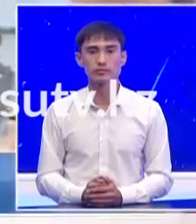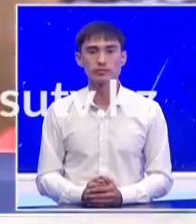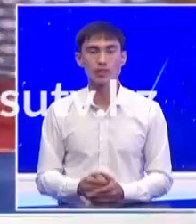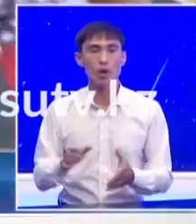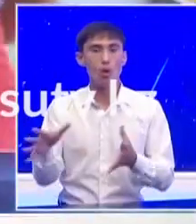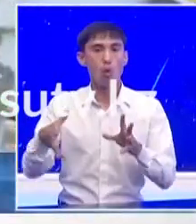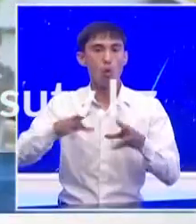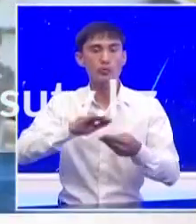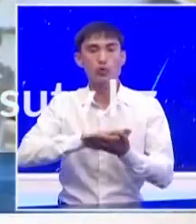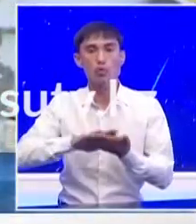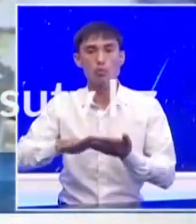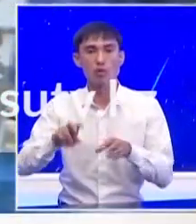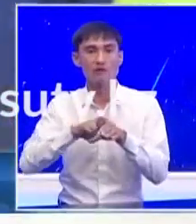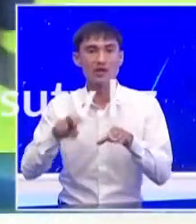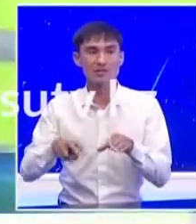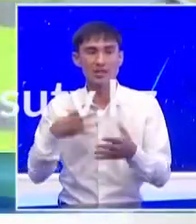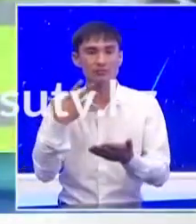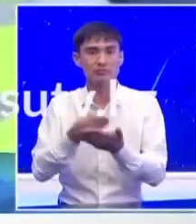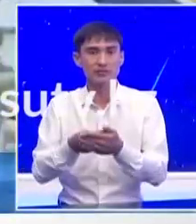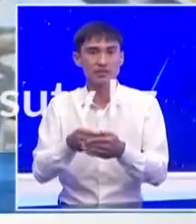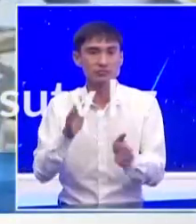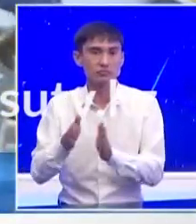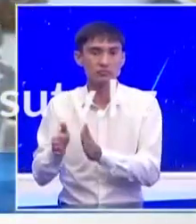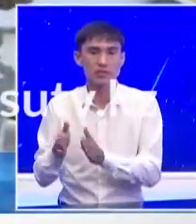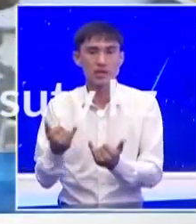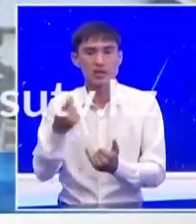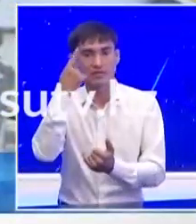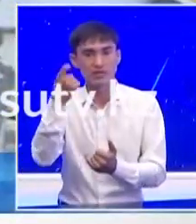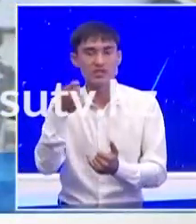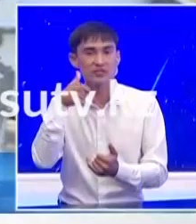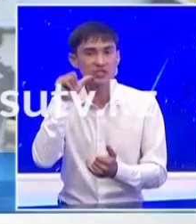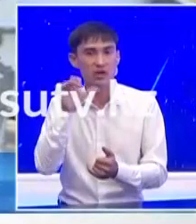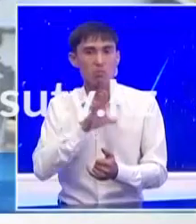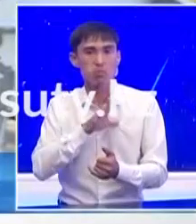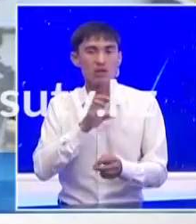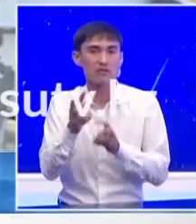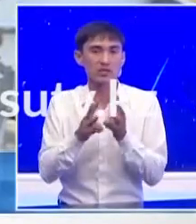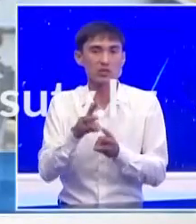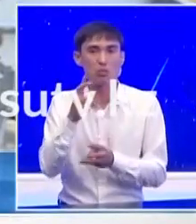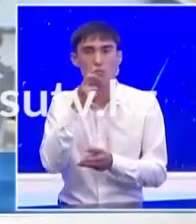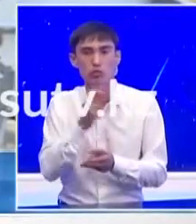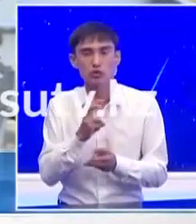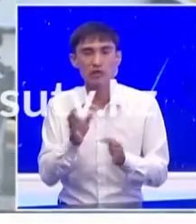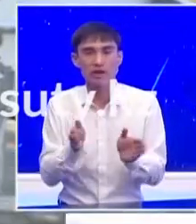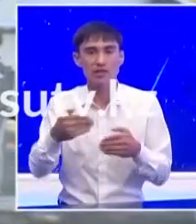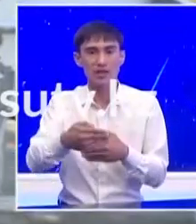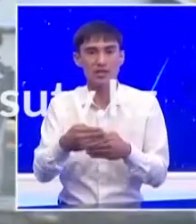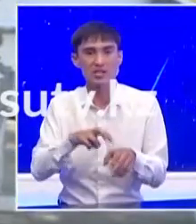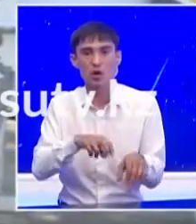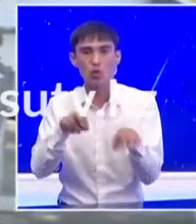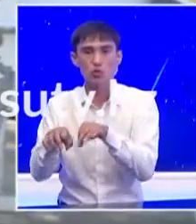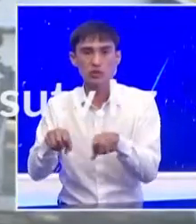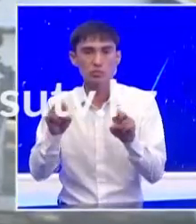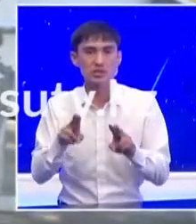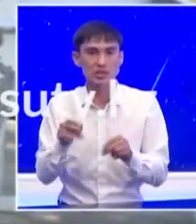Вообще уборка территории вокзала производится своевременно. Как стало известно, вчера произошло небольшое возгорание мусора в контейнерах, и загрузить